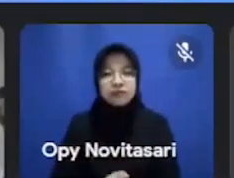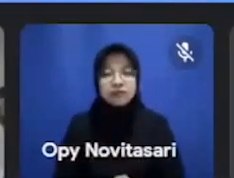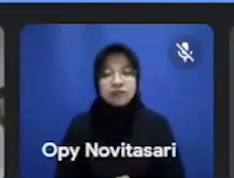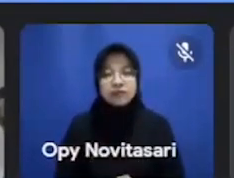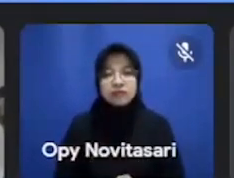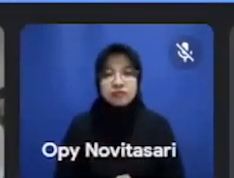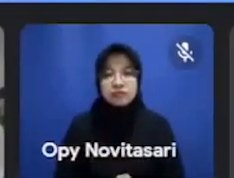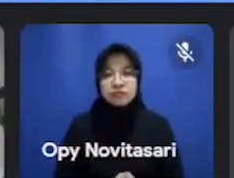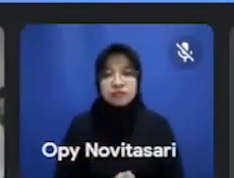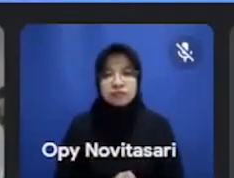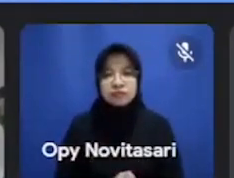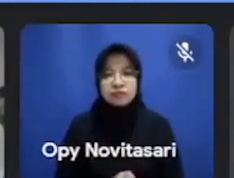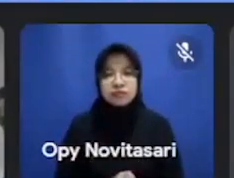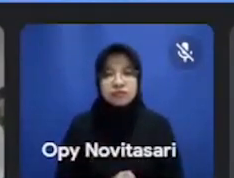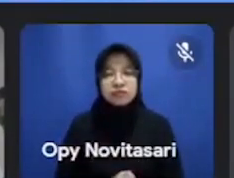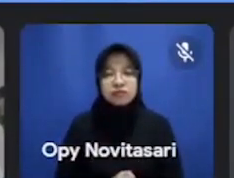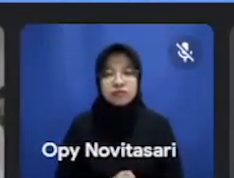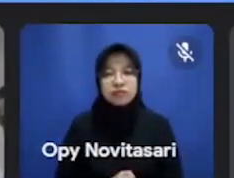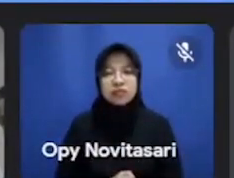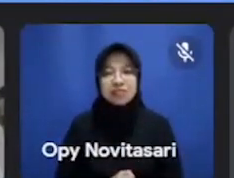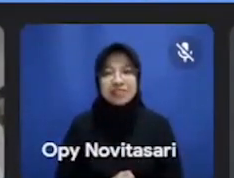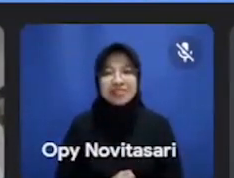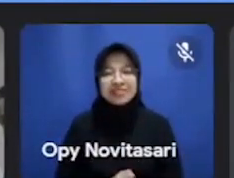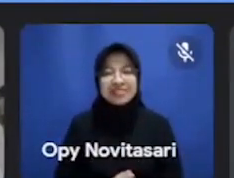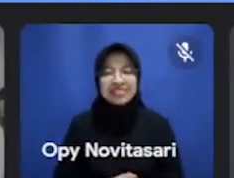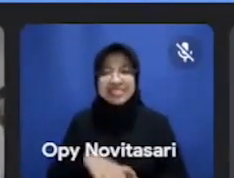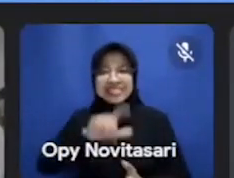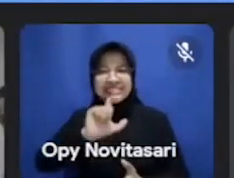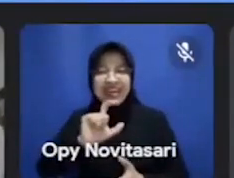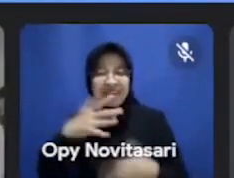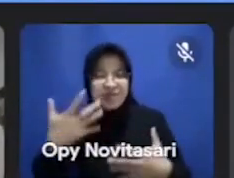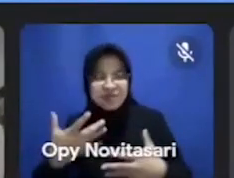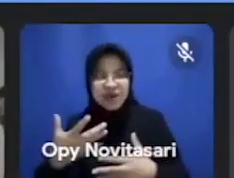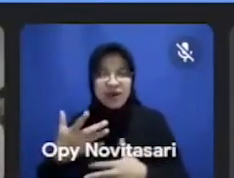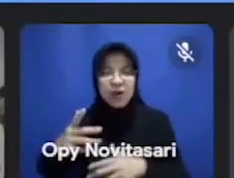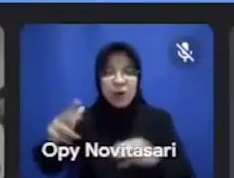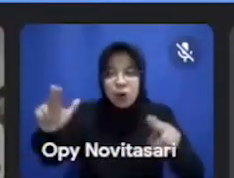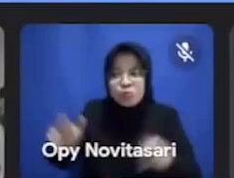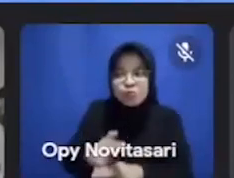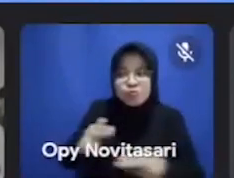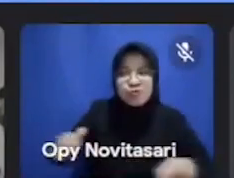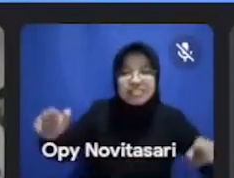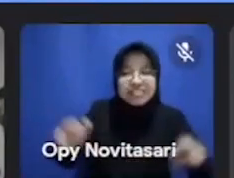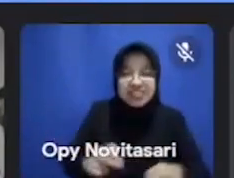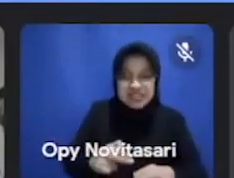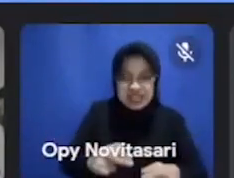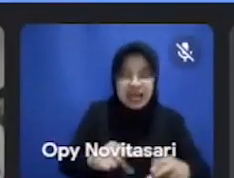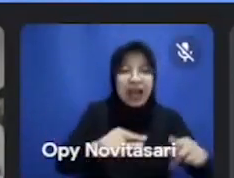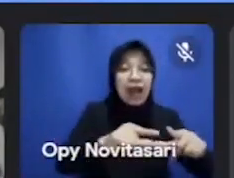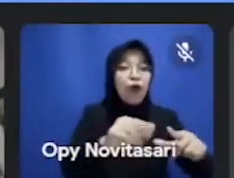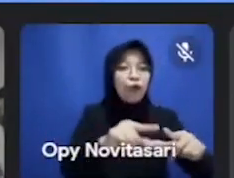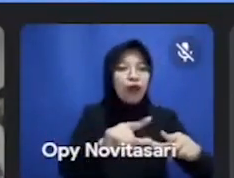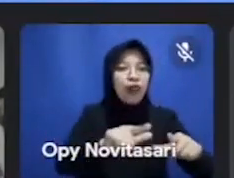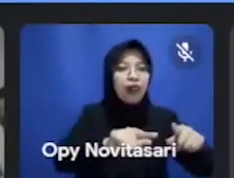ee supaya kita bisa bikin musik yang mewakili keragaman aural